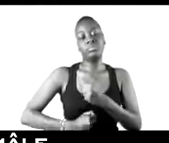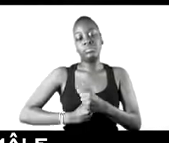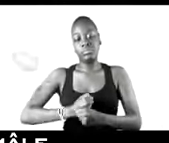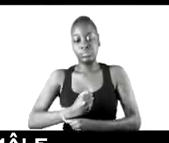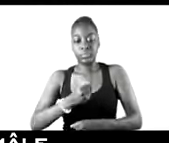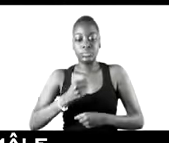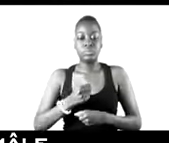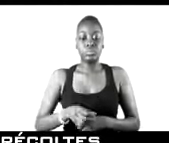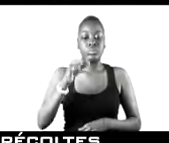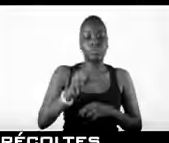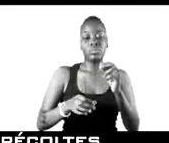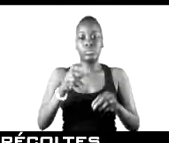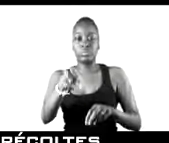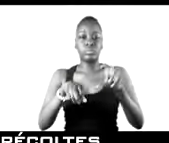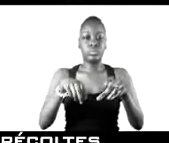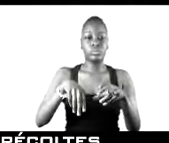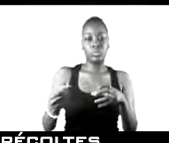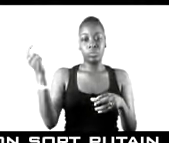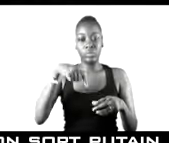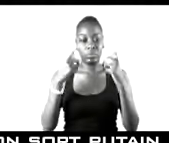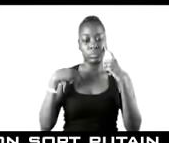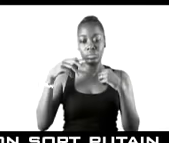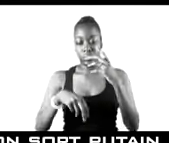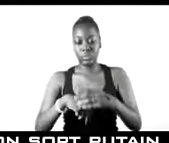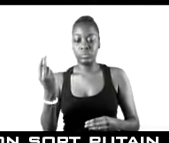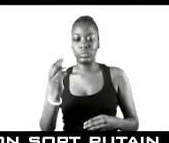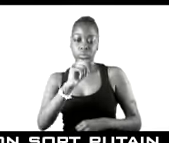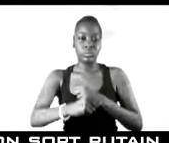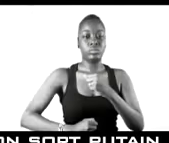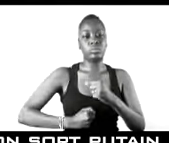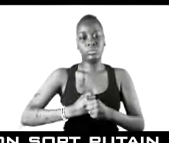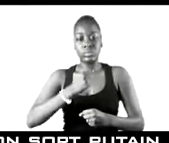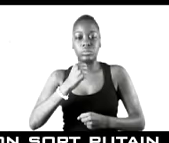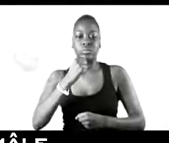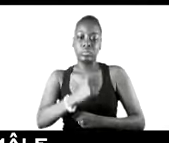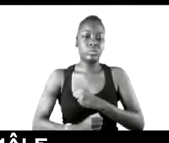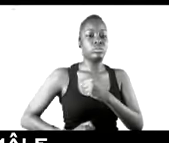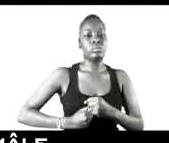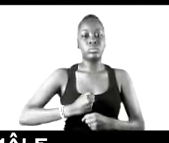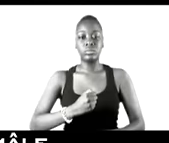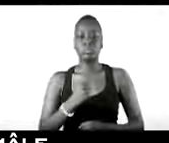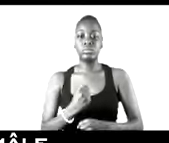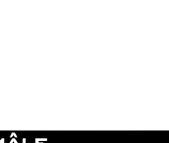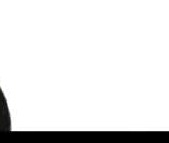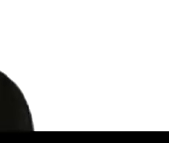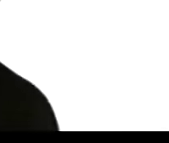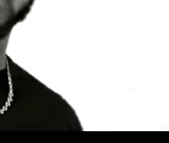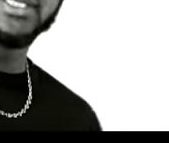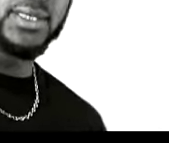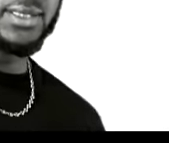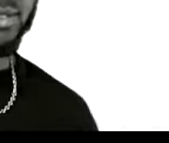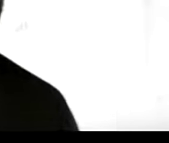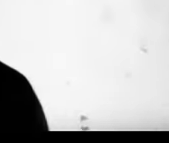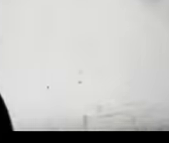ma haine. Tu sais ce que tu récoltes, je vais pas pleurer sur mon sort, putain, mais ça fait ma haine.